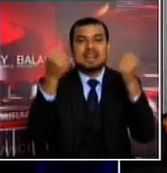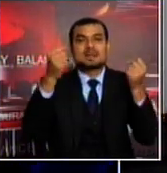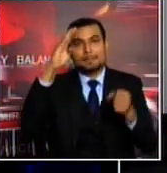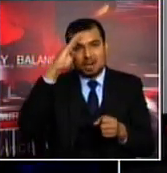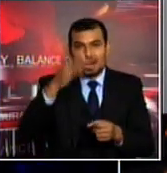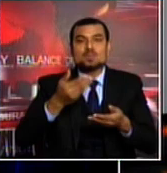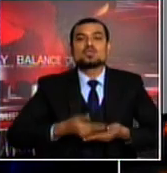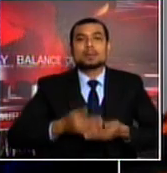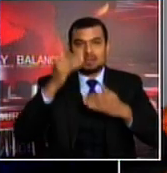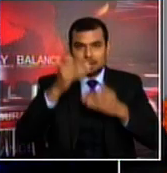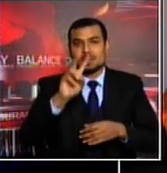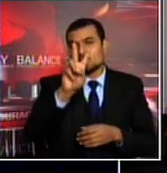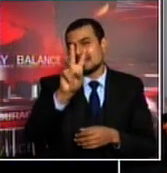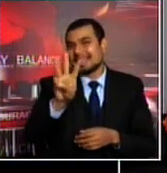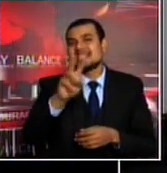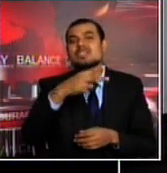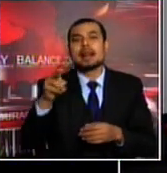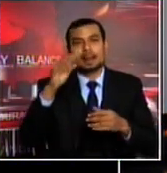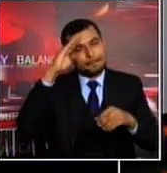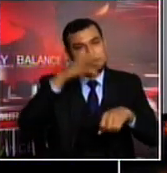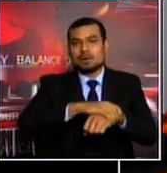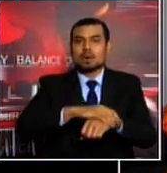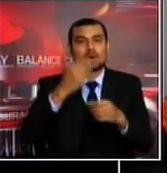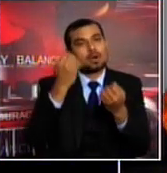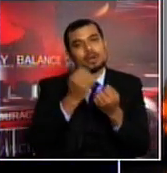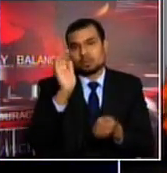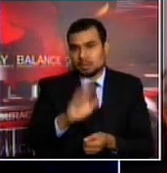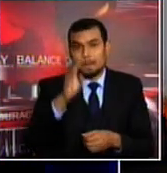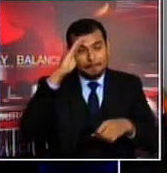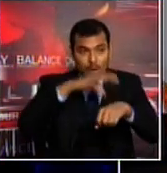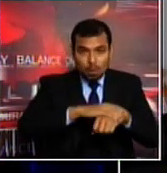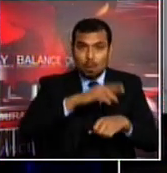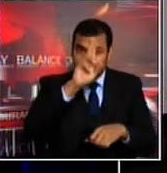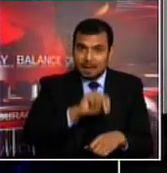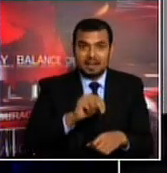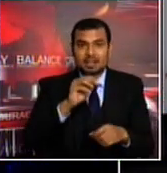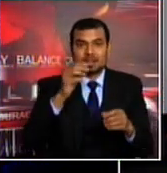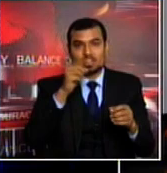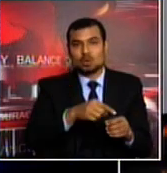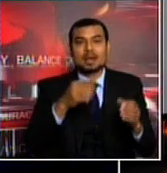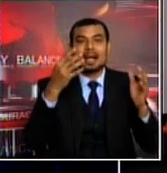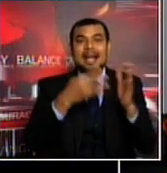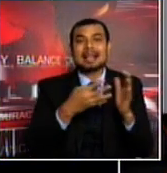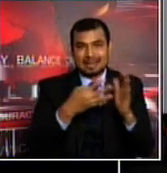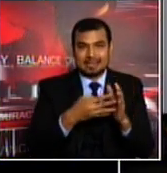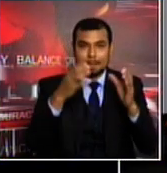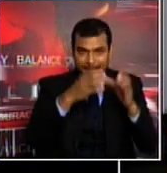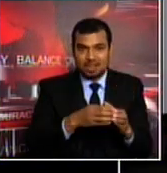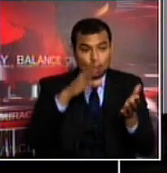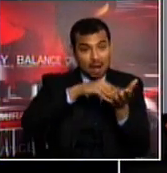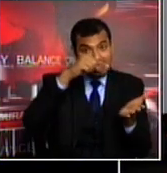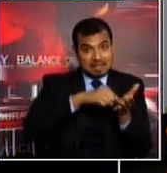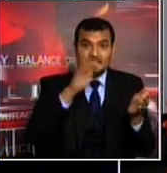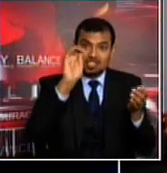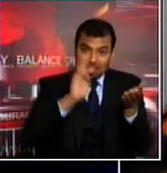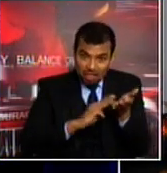बुधबारसम्म 23 जनालाई पक्राउ गरिसकेको छ। पक्राउ पर्नेमा सत्तारूढ दलका केन्द्रीय सदस्यदेखि